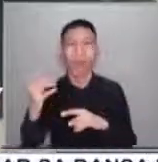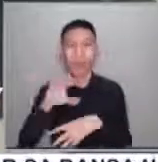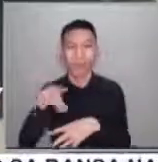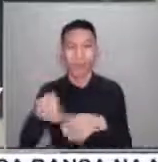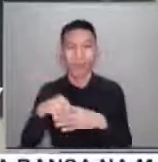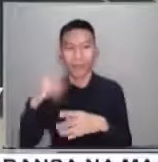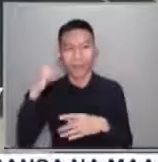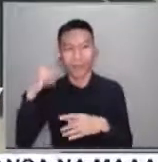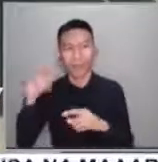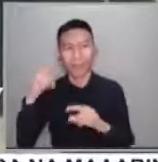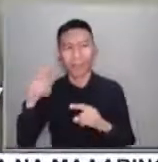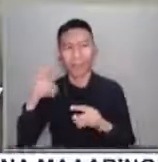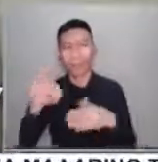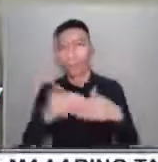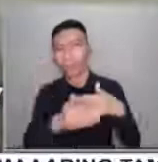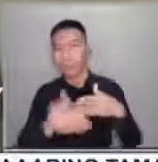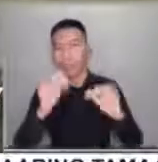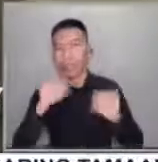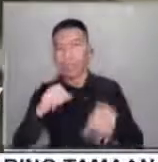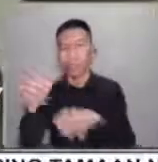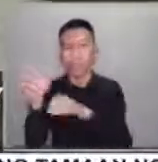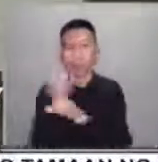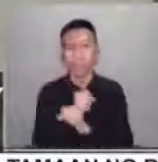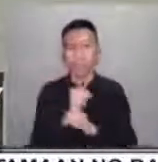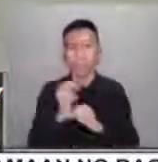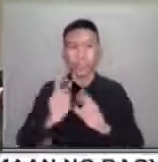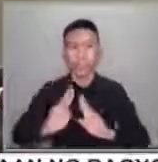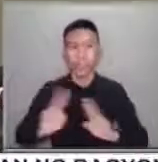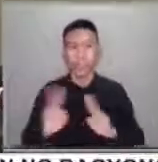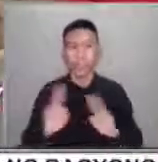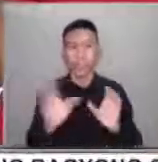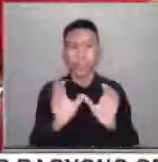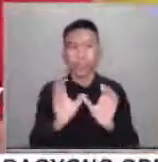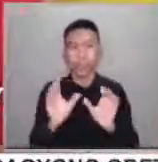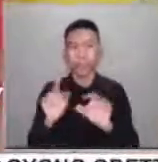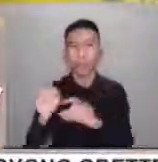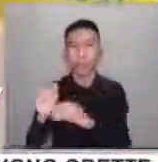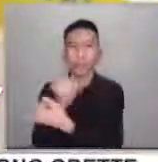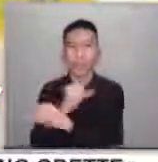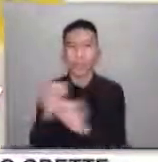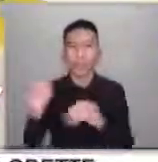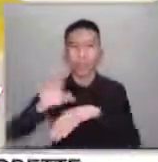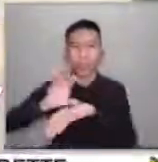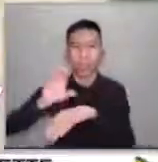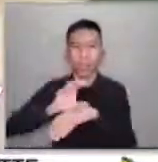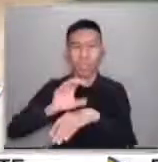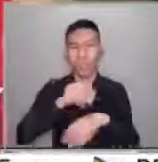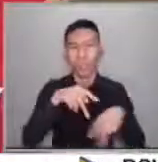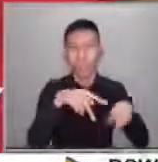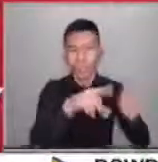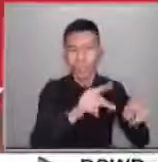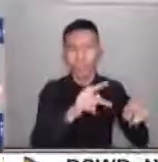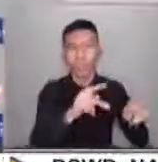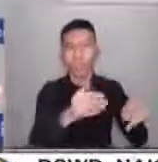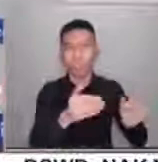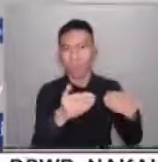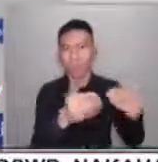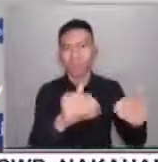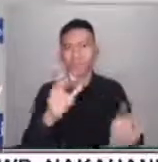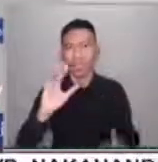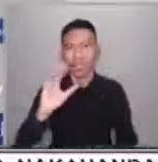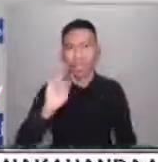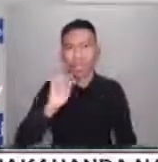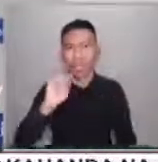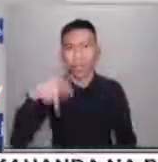ng operational readiness certificate sa independent consultant at permit to operate sa CAAP. Dito sinubukan ang buong proseso